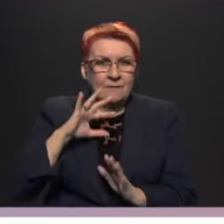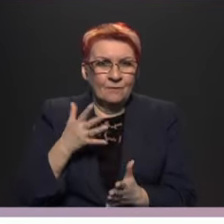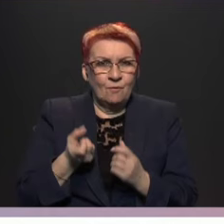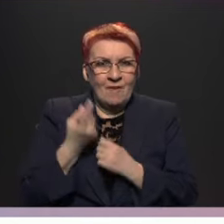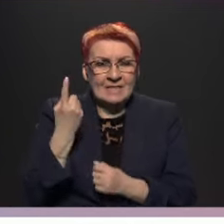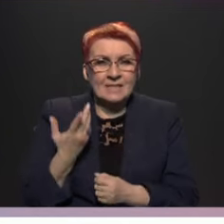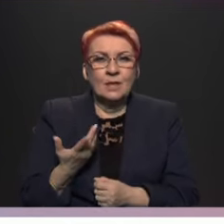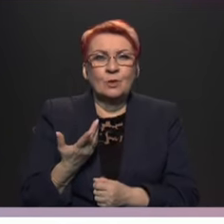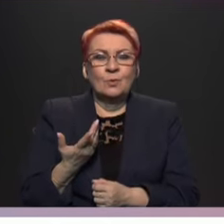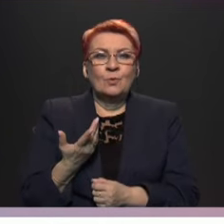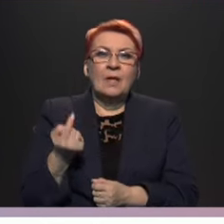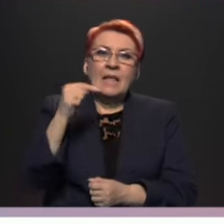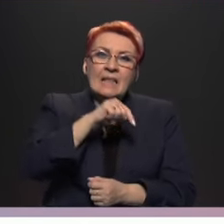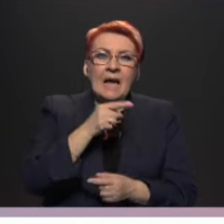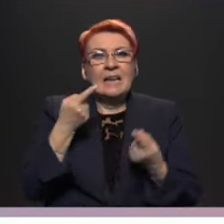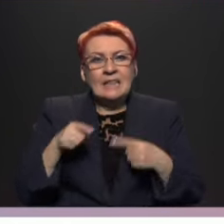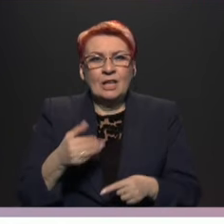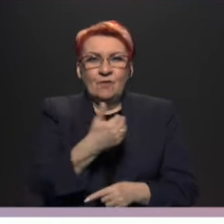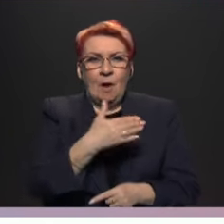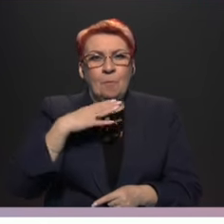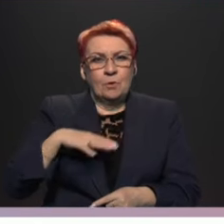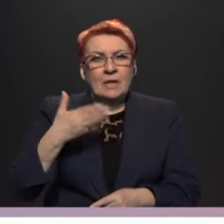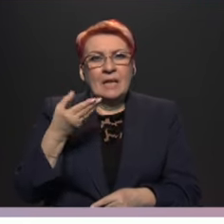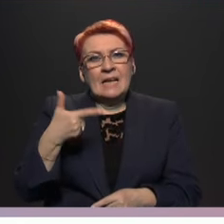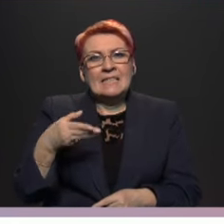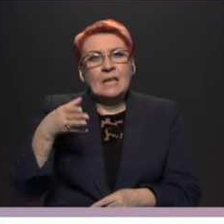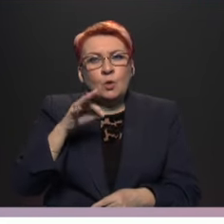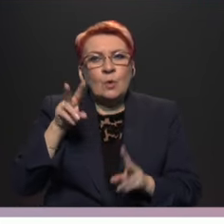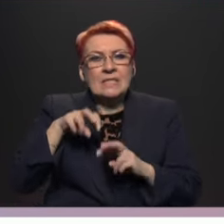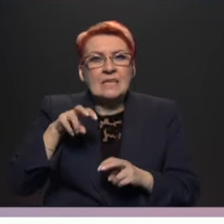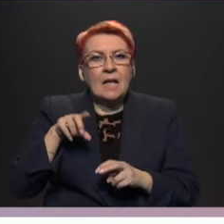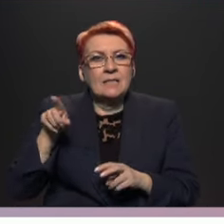что все равно тебе так или иначе придется где-то искать толкование.